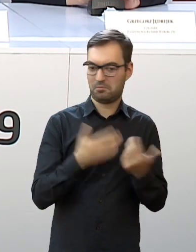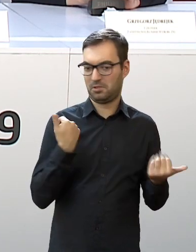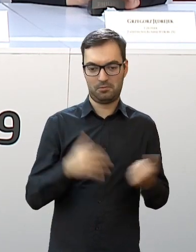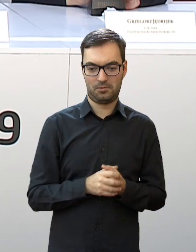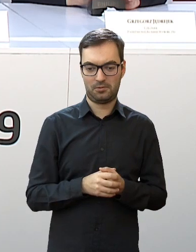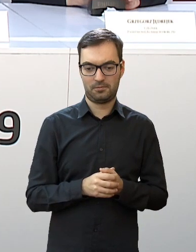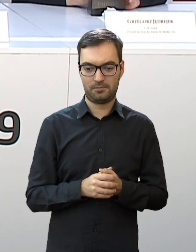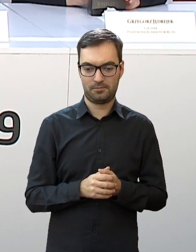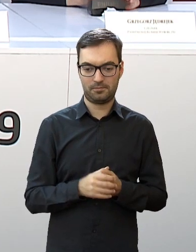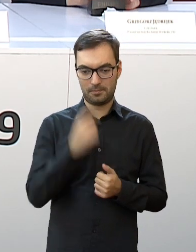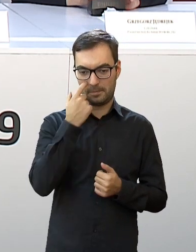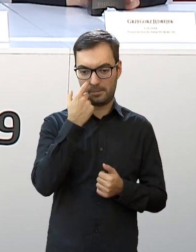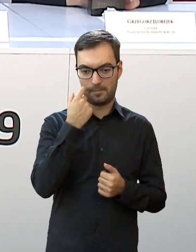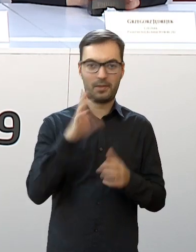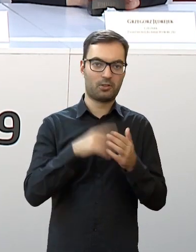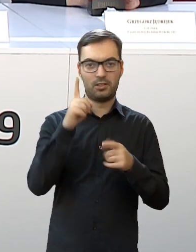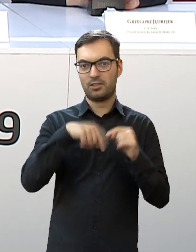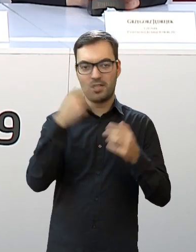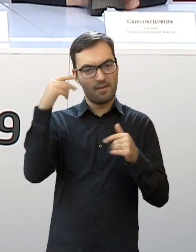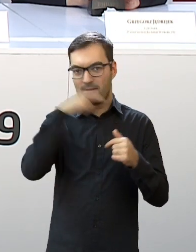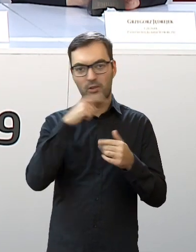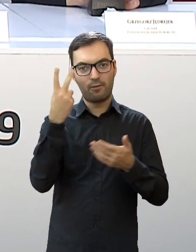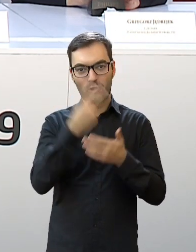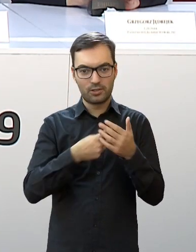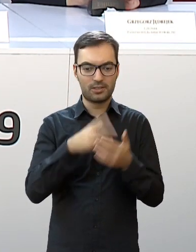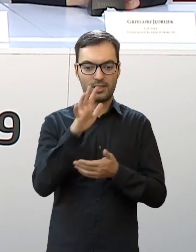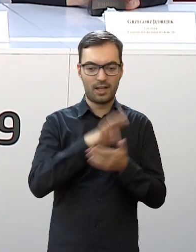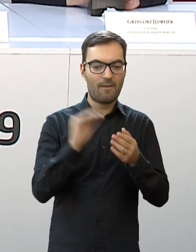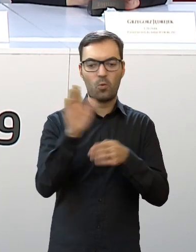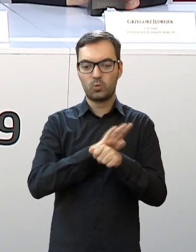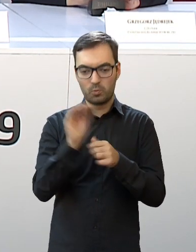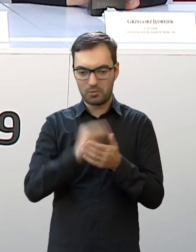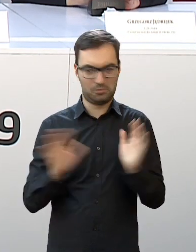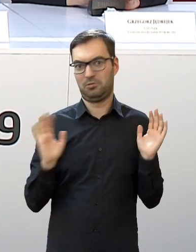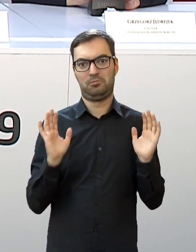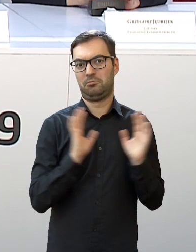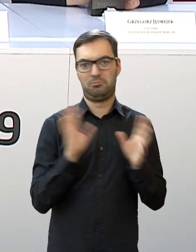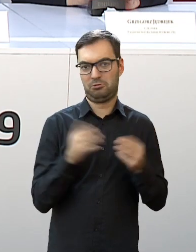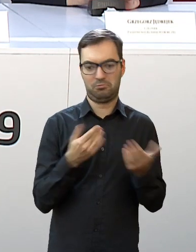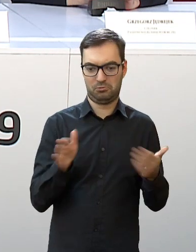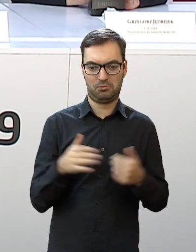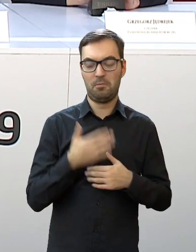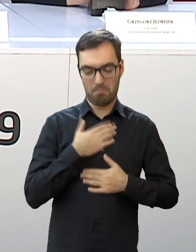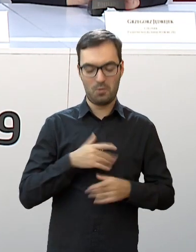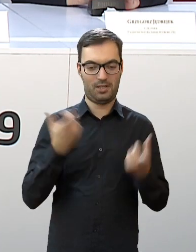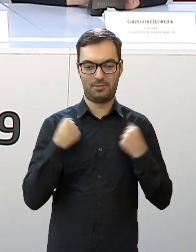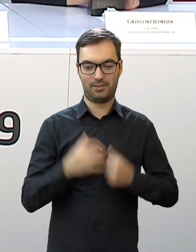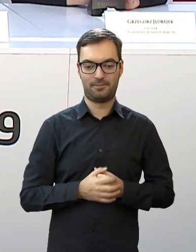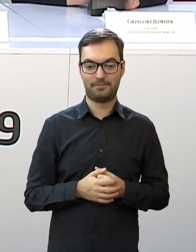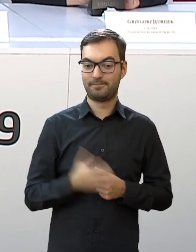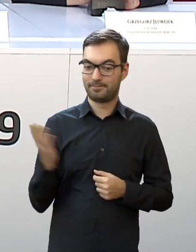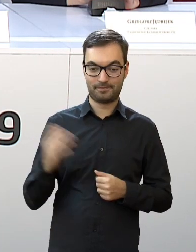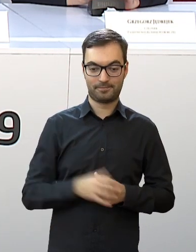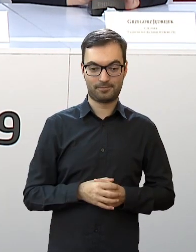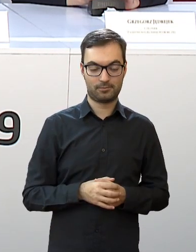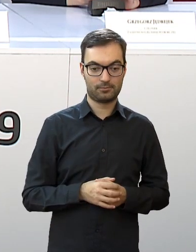związane z odczytaniem tutaj treści, wypełnieniem protokołów. Także mile byłem zaskoczony. Proszę bardzo.